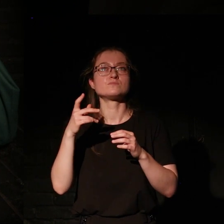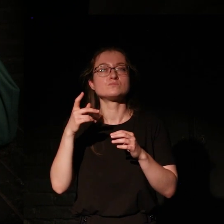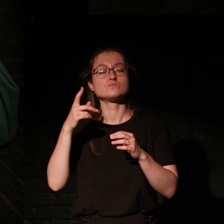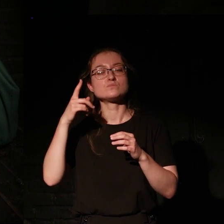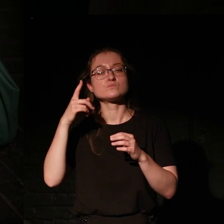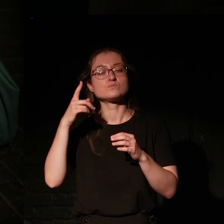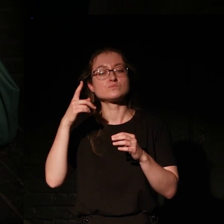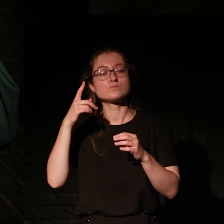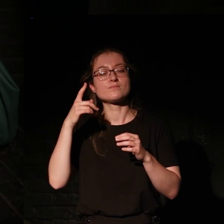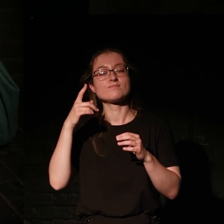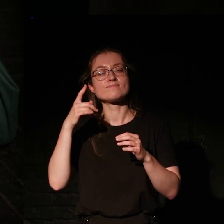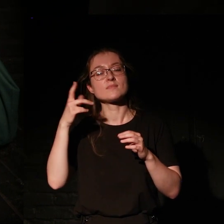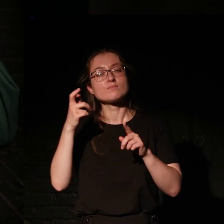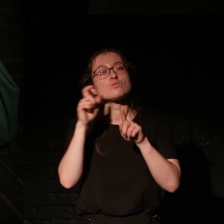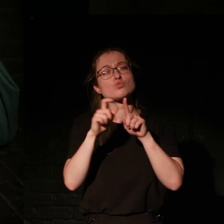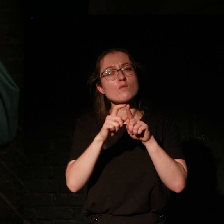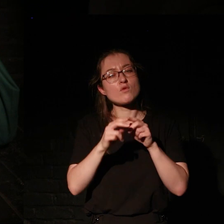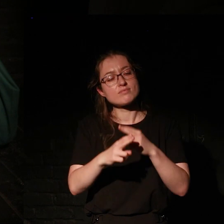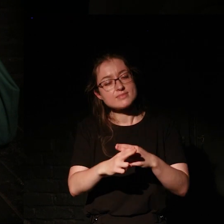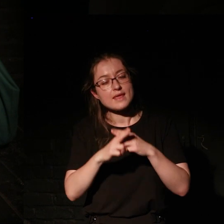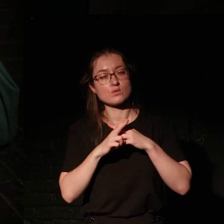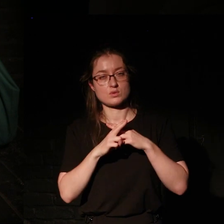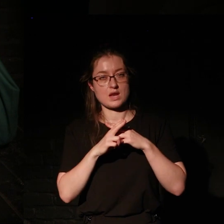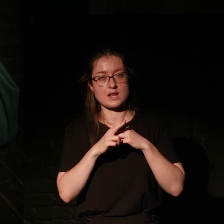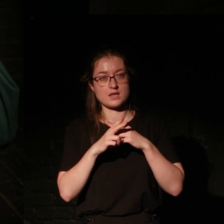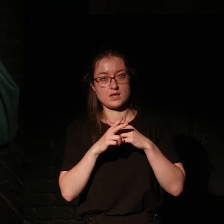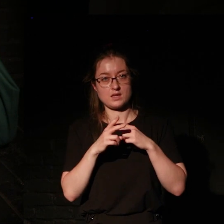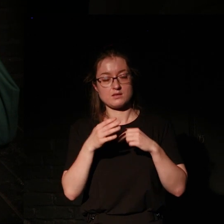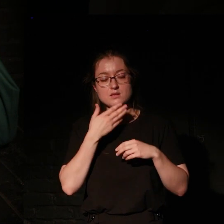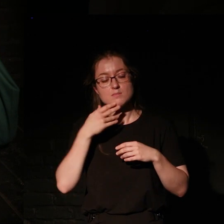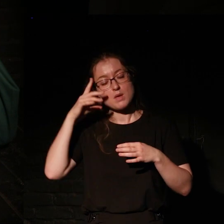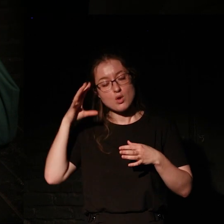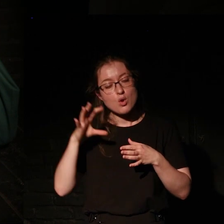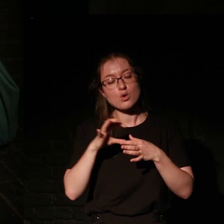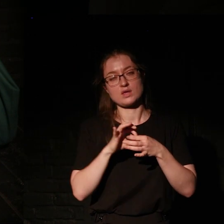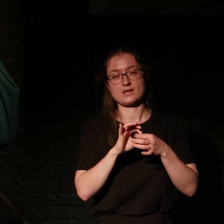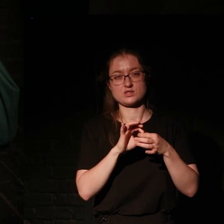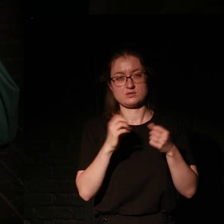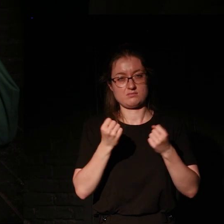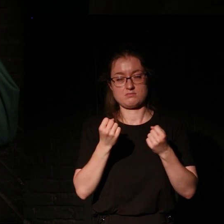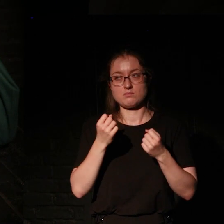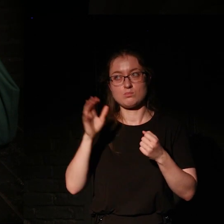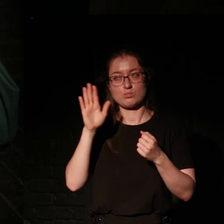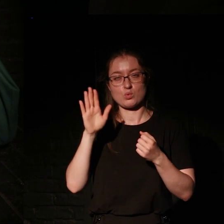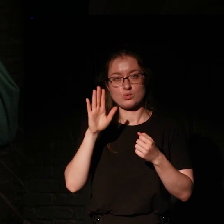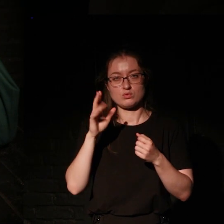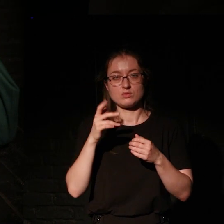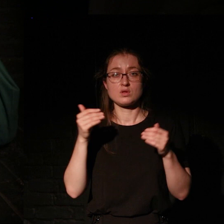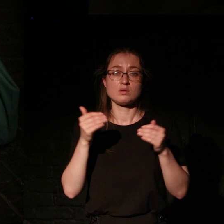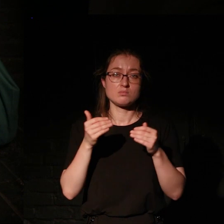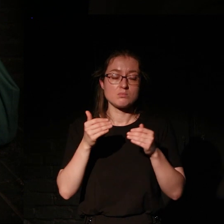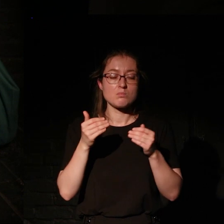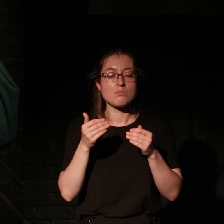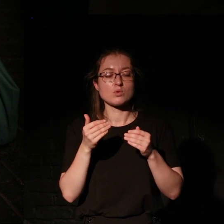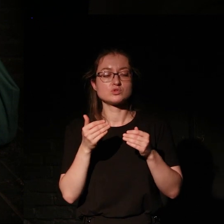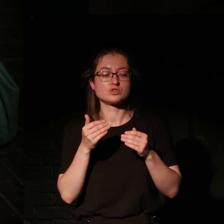właściwie wyrazem neutralnym, który może oznaczać i Boga Starego Testamentu, i Jezusa Chrystusa,